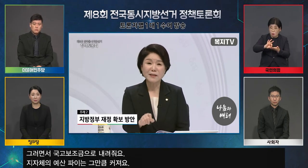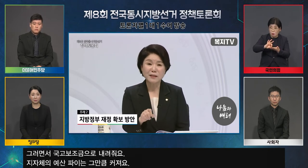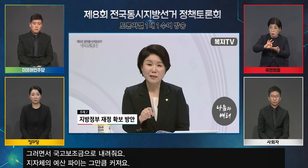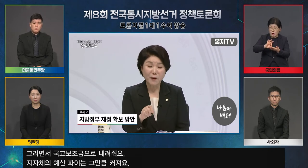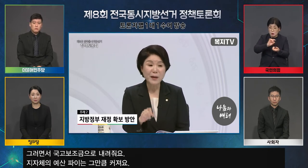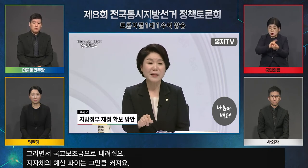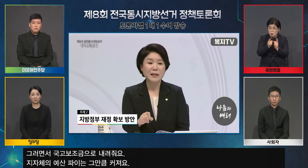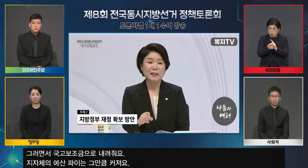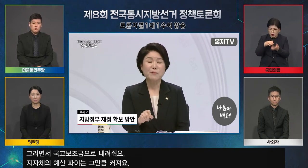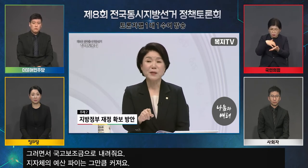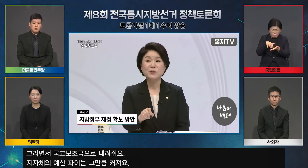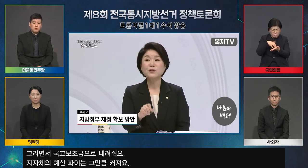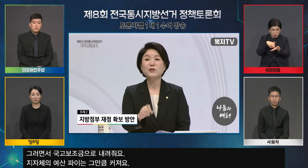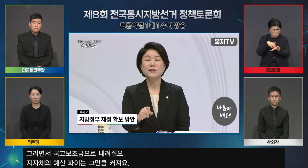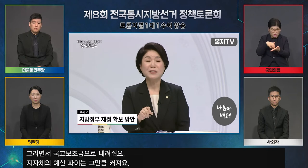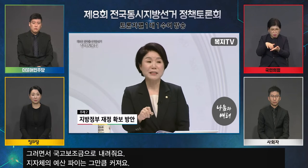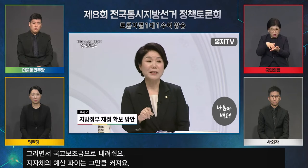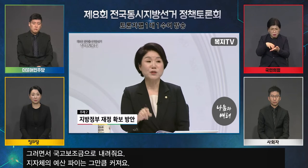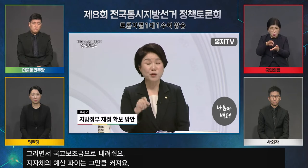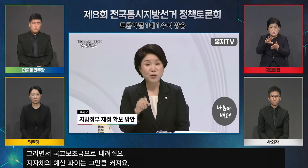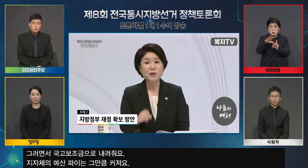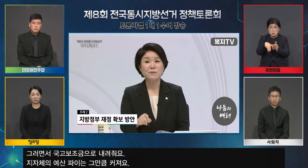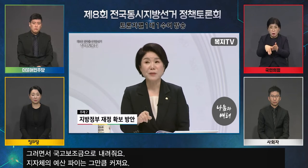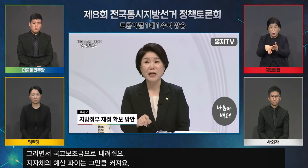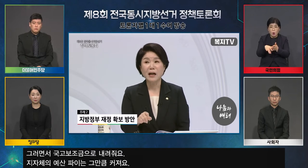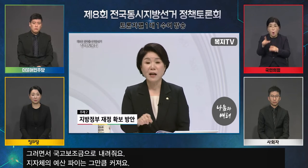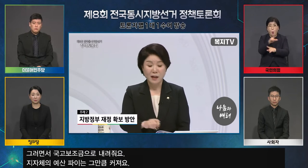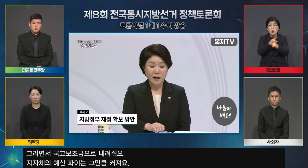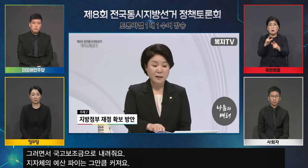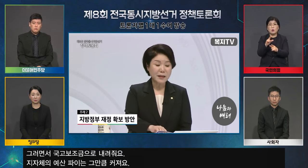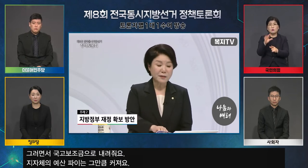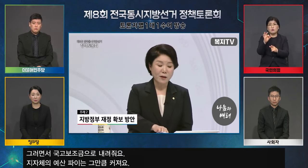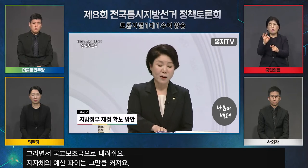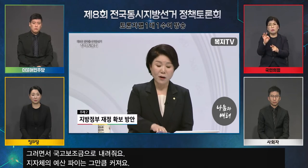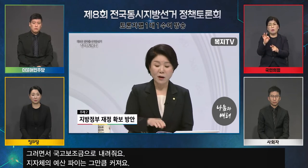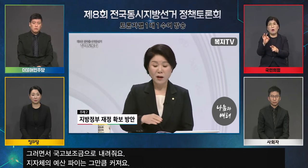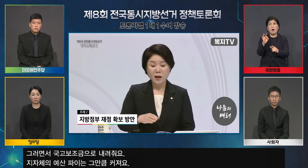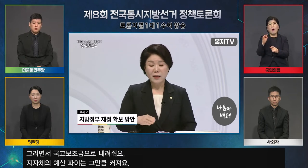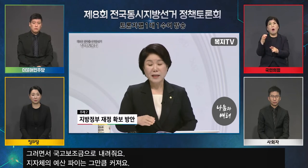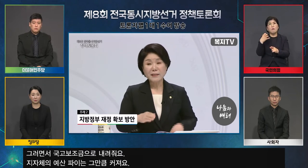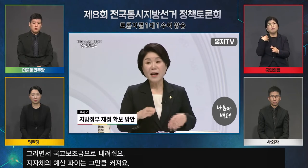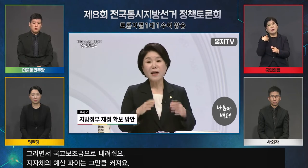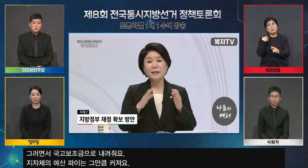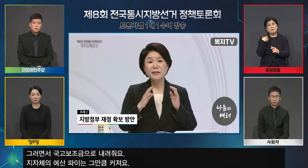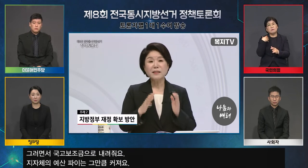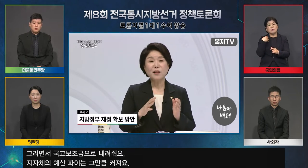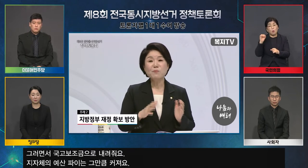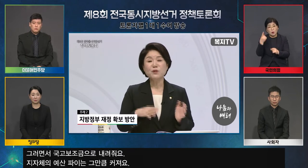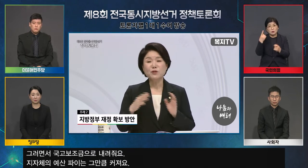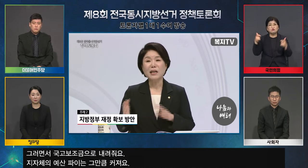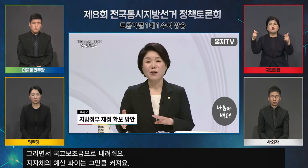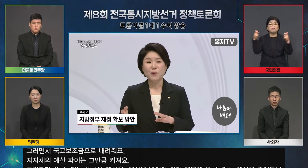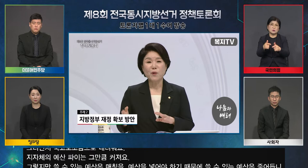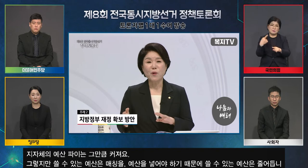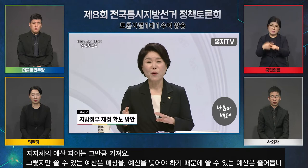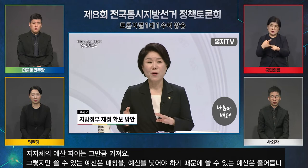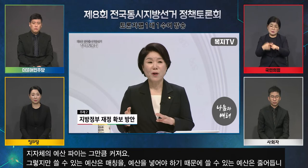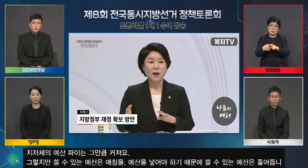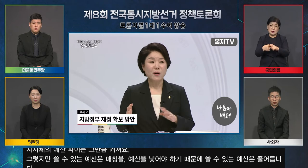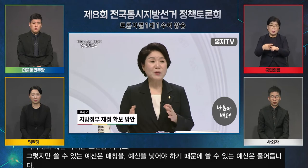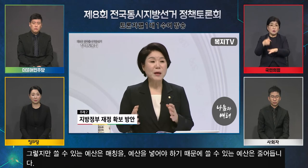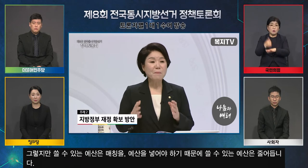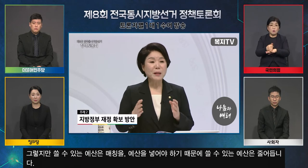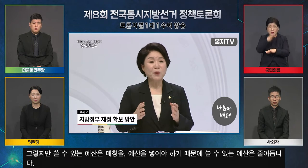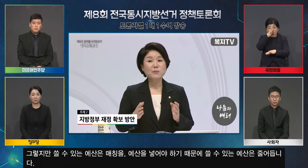예산을 넣어야 되기 때문에 쓸 수 있는 예산은 줄어듭니다. 그래서 예산을 넘겨주지 않고